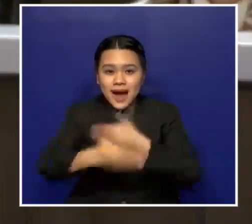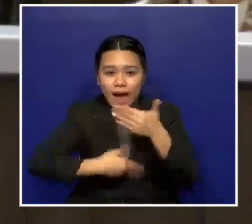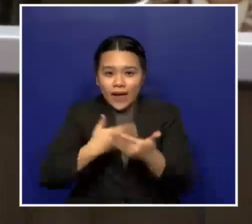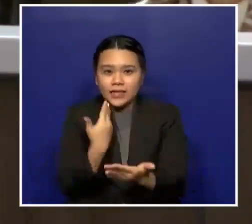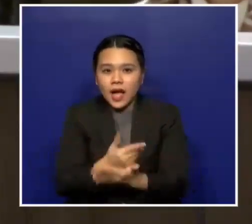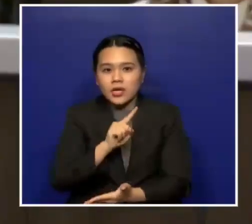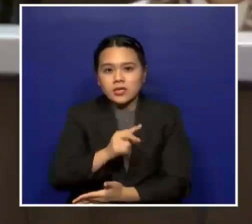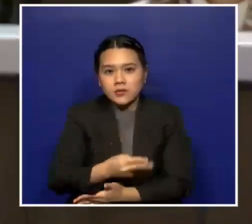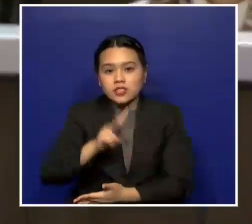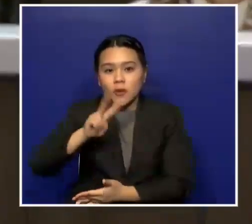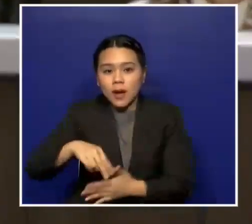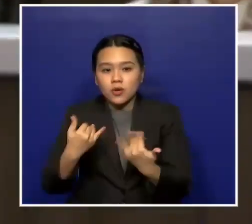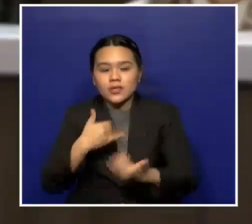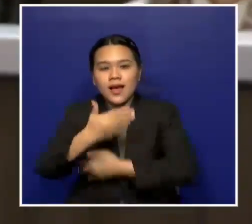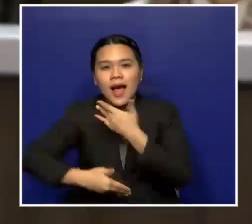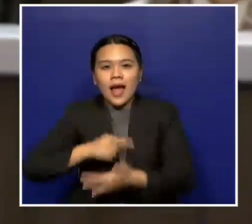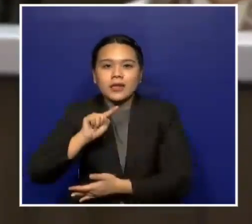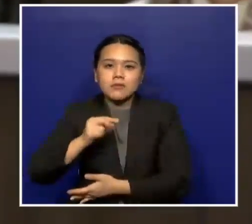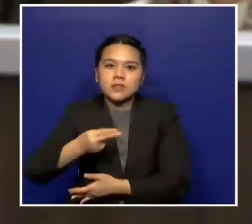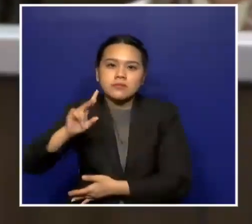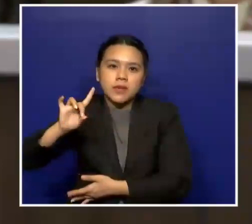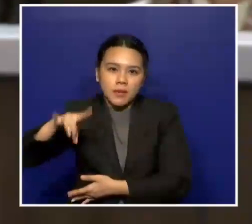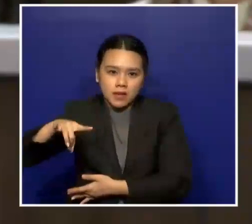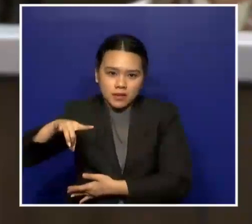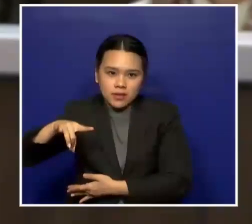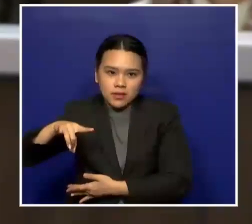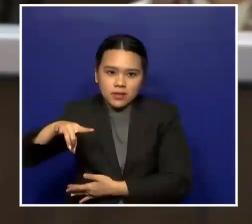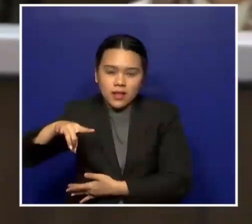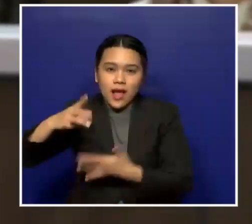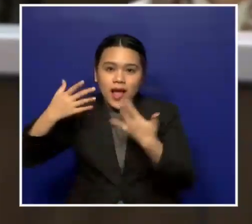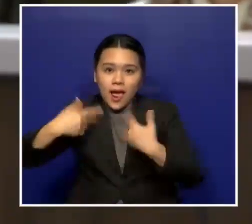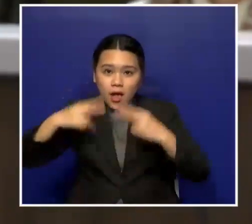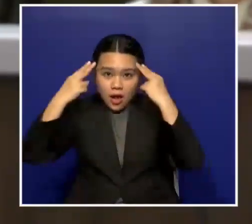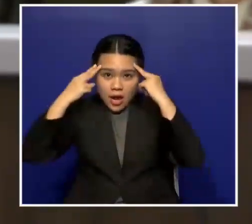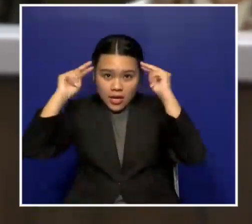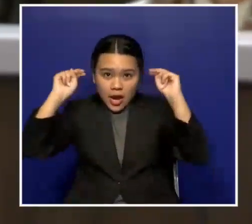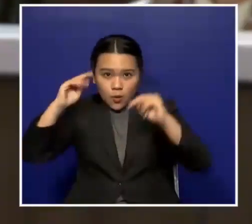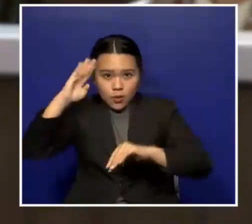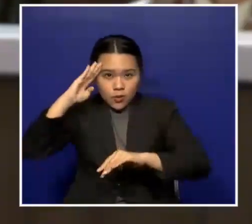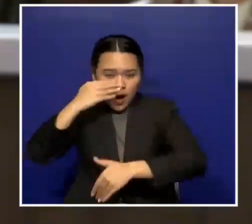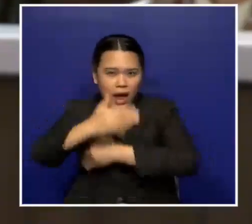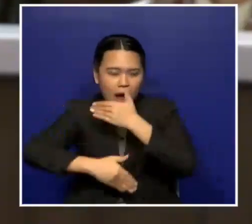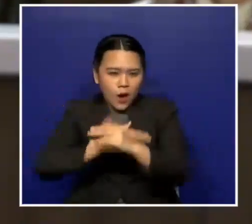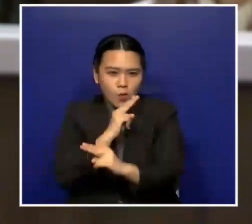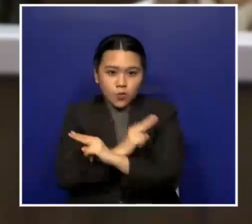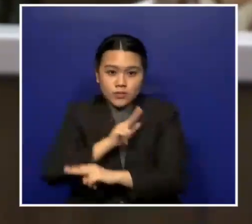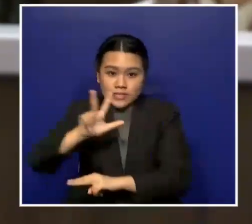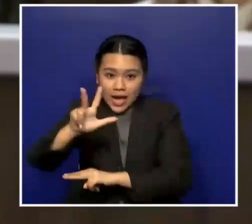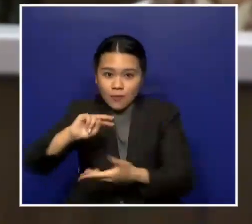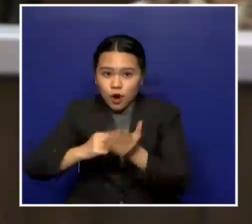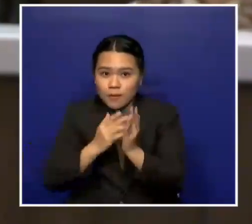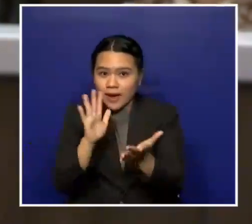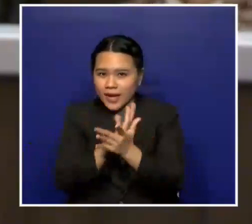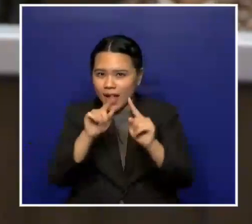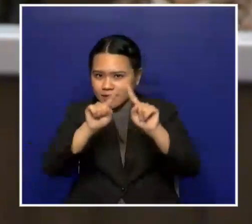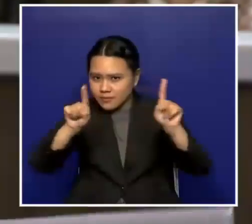ปัจจุบันเขาจะขอขายแค่18,000ท่านประยุทธ์ขายได้แพงกว่าถึง3เท่านี่เป็นใบเสร็จไหมใบเสร็จหรือ